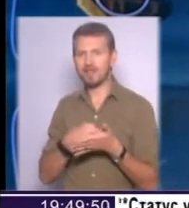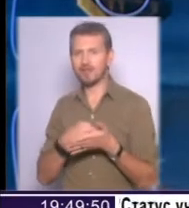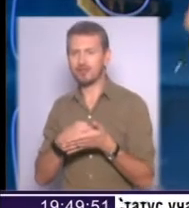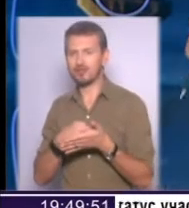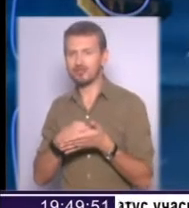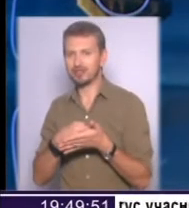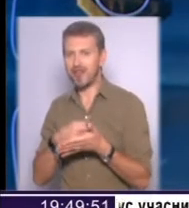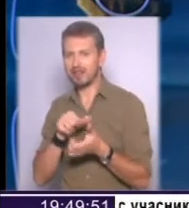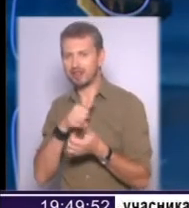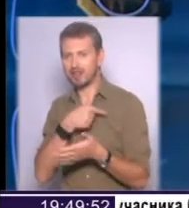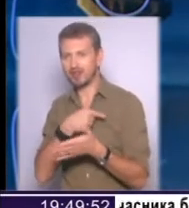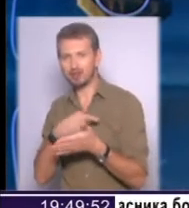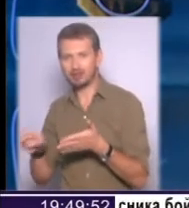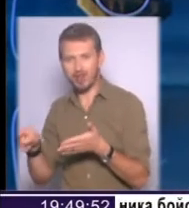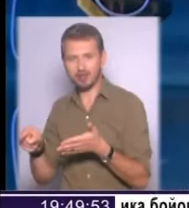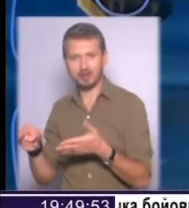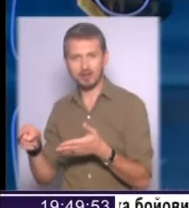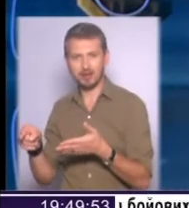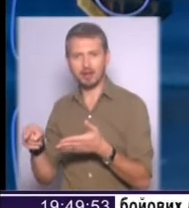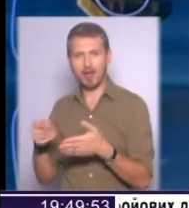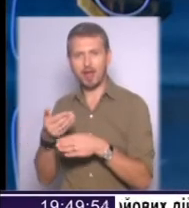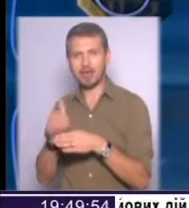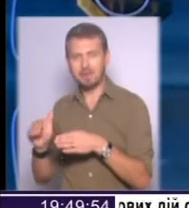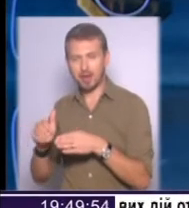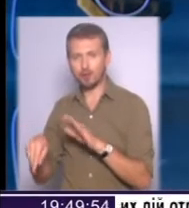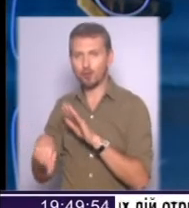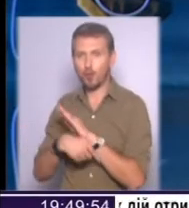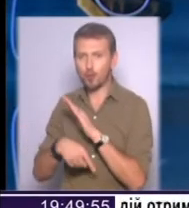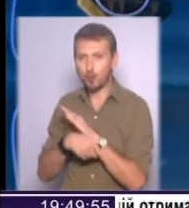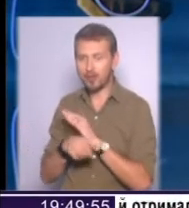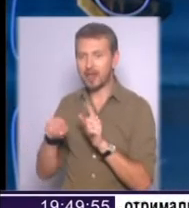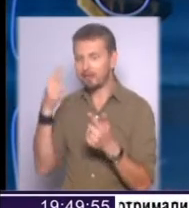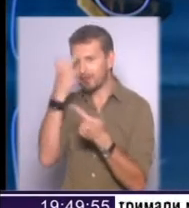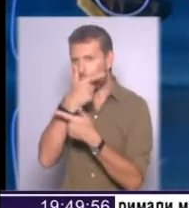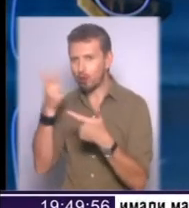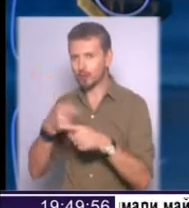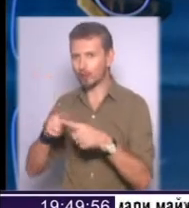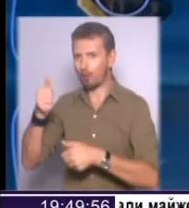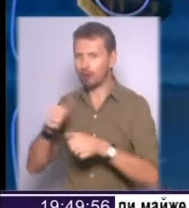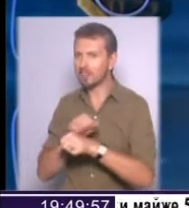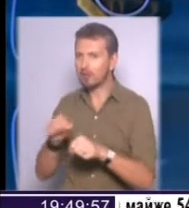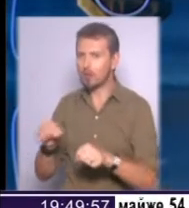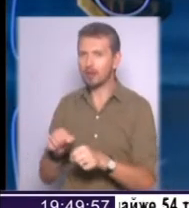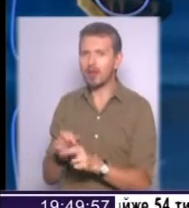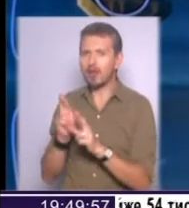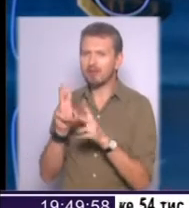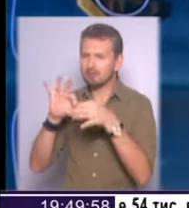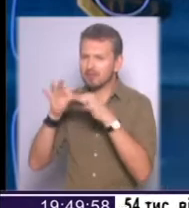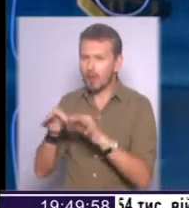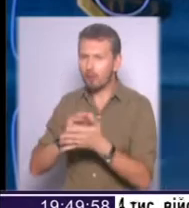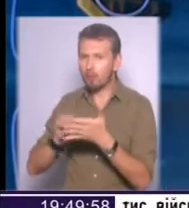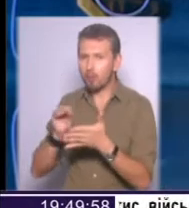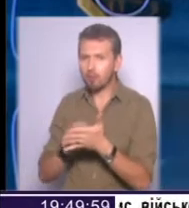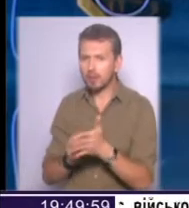при навіть оголошенні цього конкурсу не можна. Чи наскільки детально прописаний механізм,